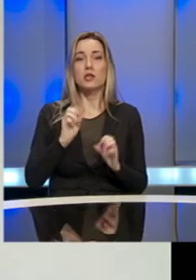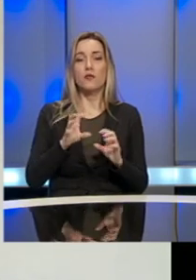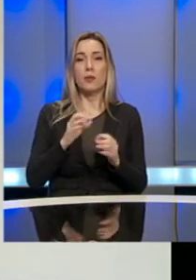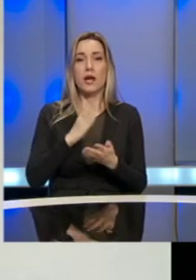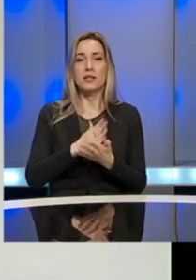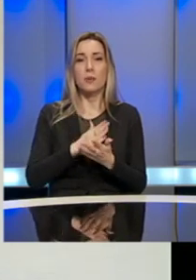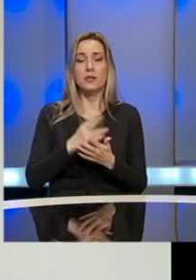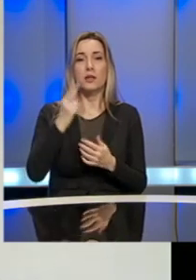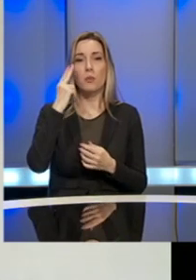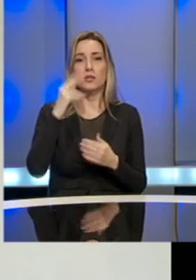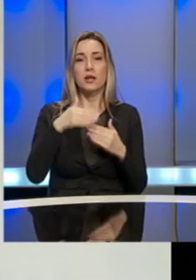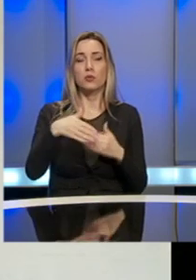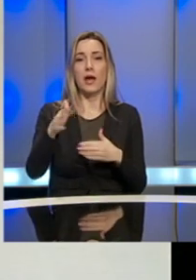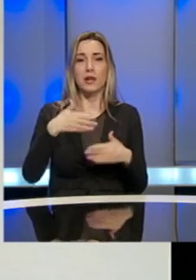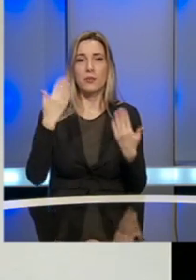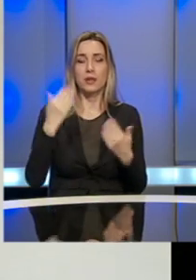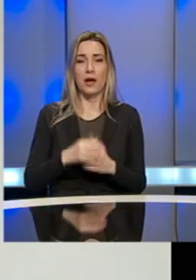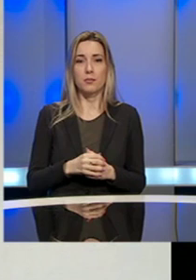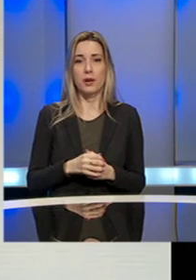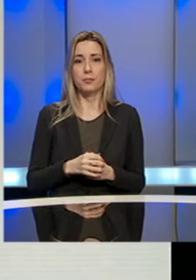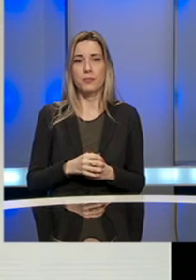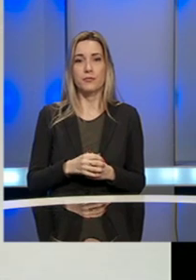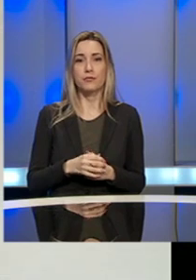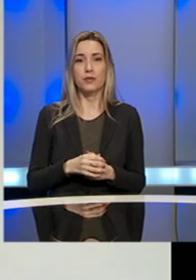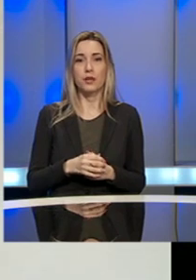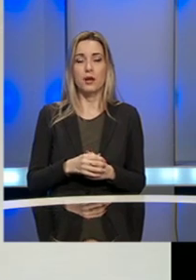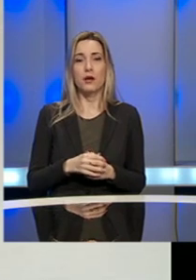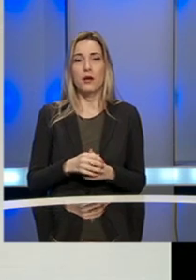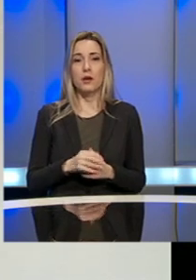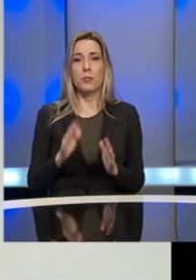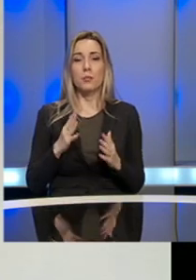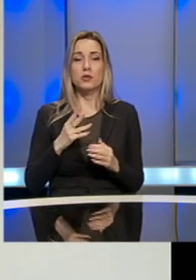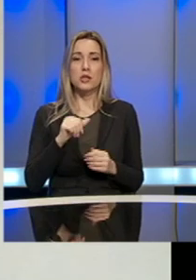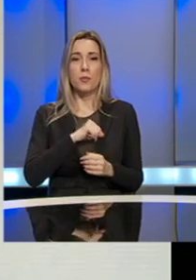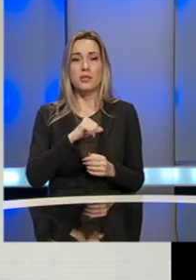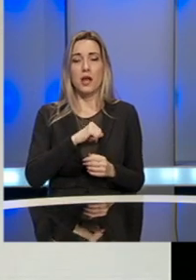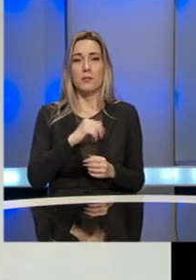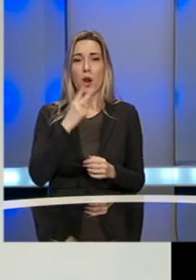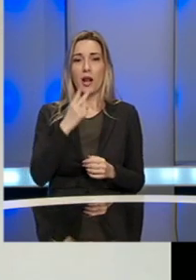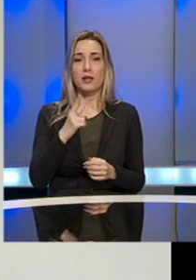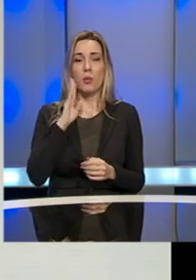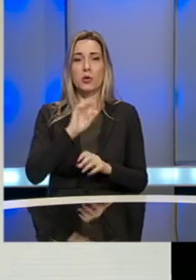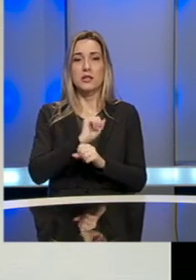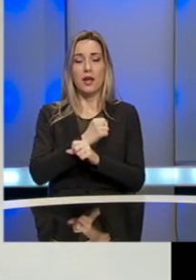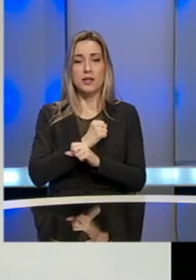biti poznato u narednim danima. Ono što bi možda spomenuo, što bi možda zanimalo gledatelje u Bosni i Hercegovini, jeste